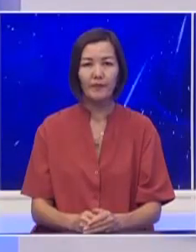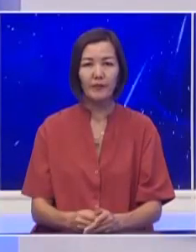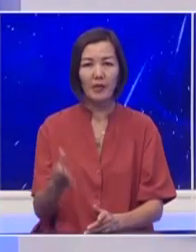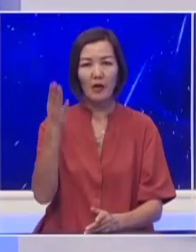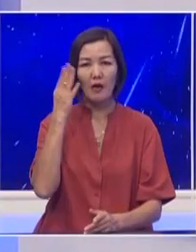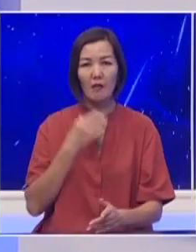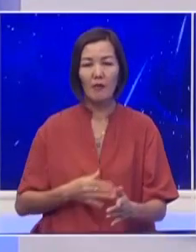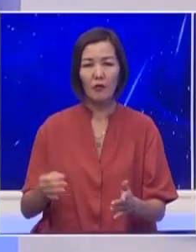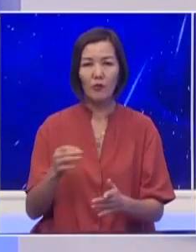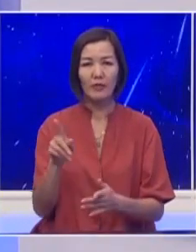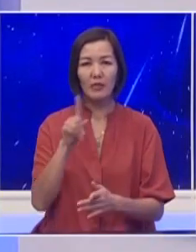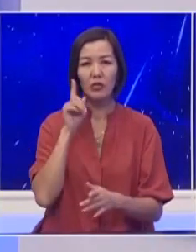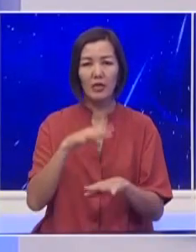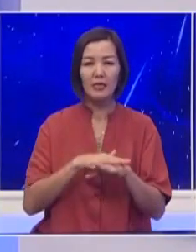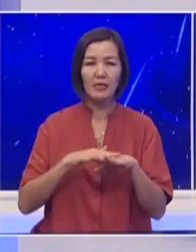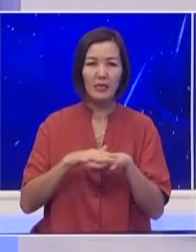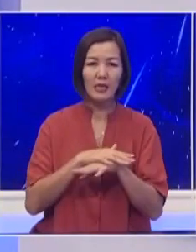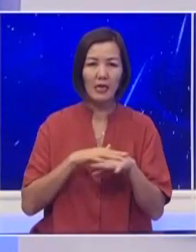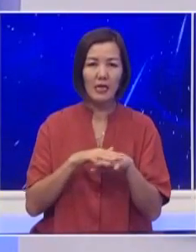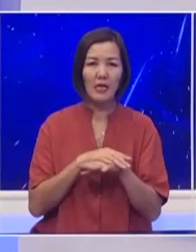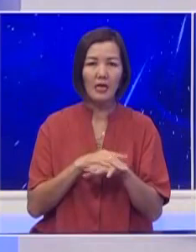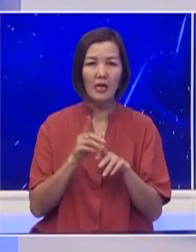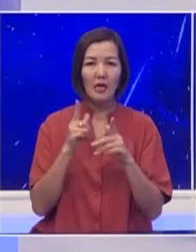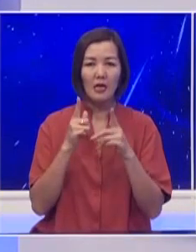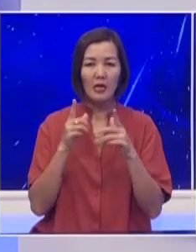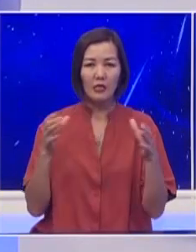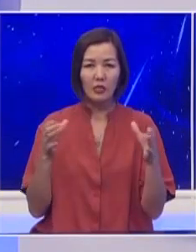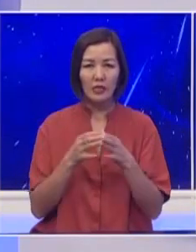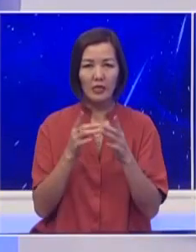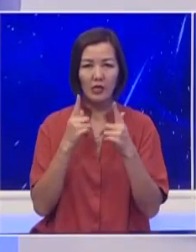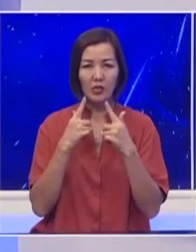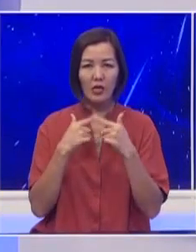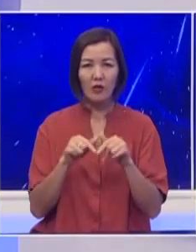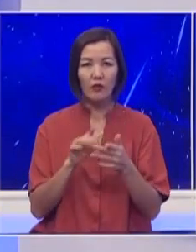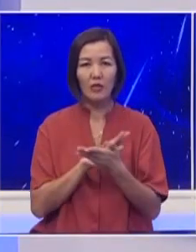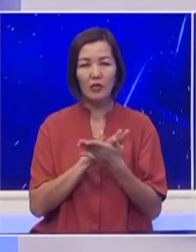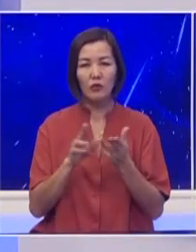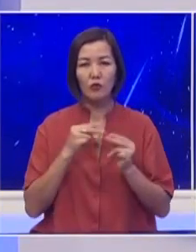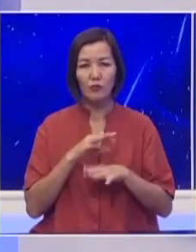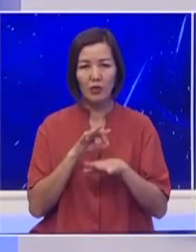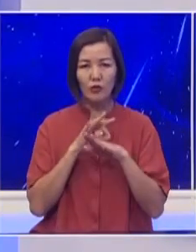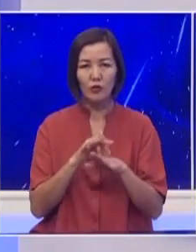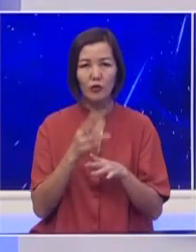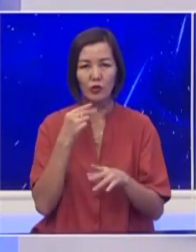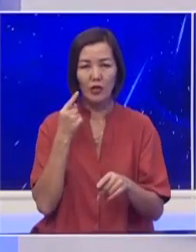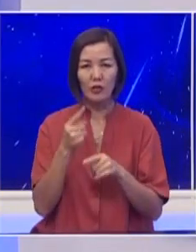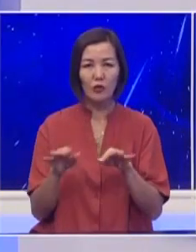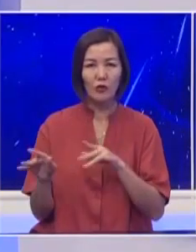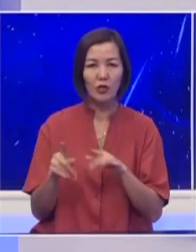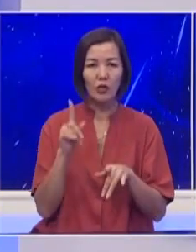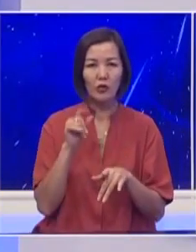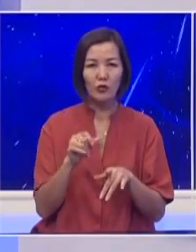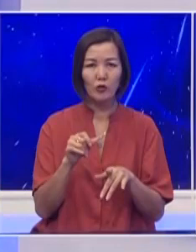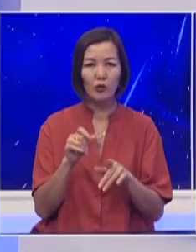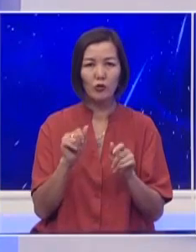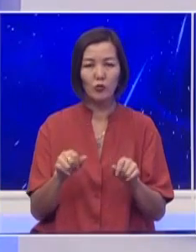Бұл сенің жерің, таза ұстау міндетің. Алматы облысында жас лел жасағы жағалауды тазарту жұмысын жүргізді. Дәстүрлі